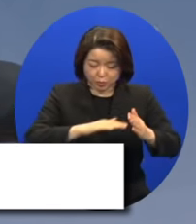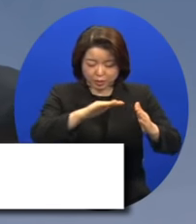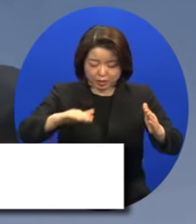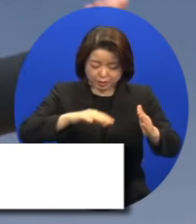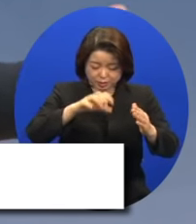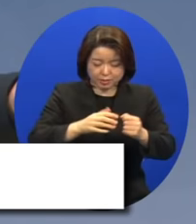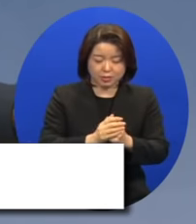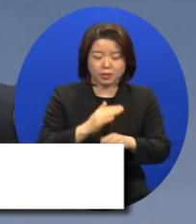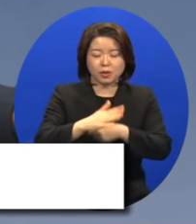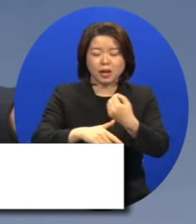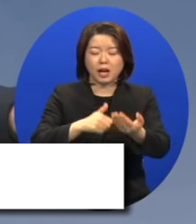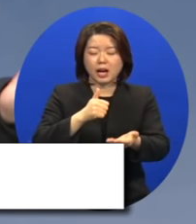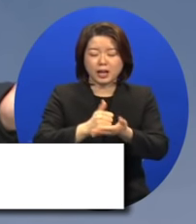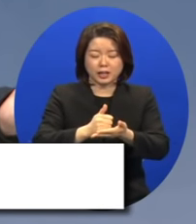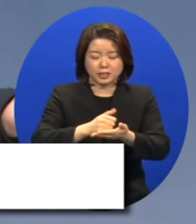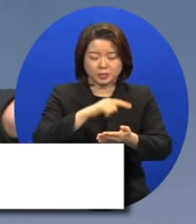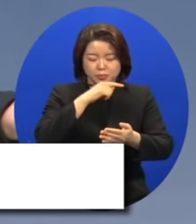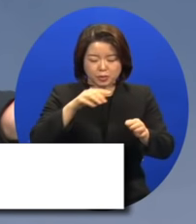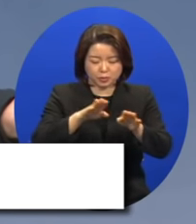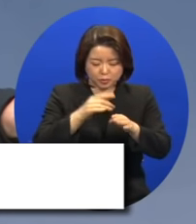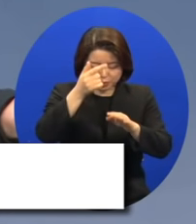를드렸습니다 .